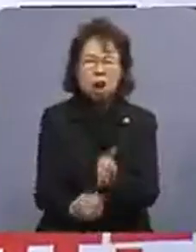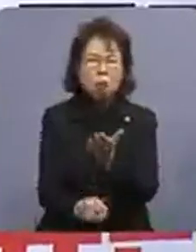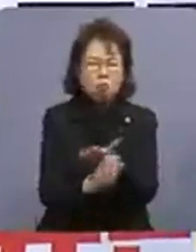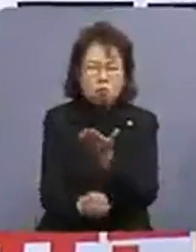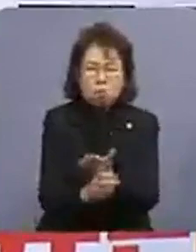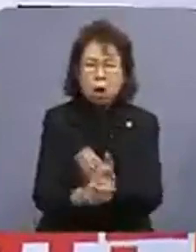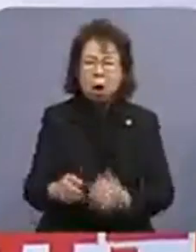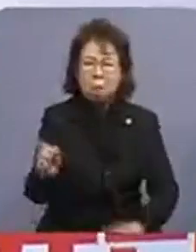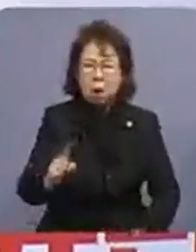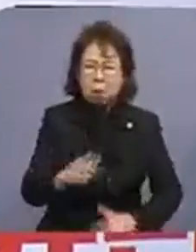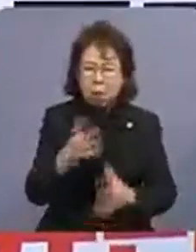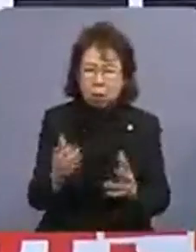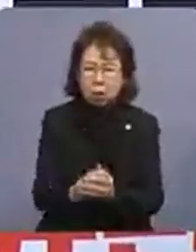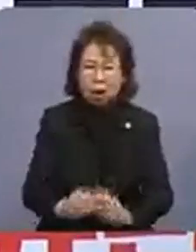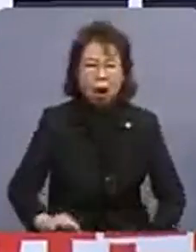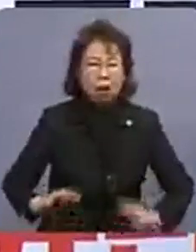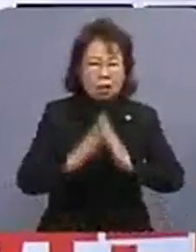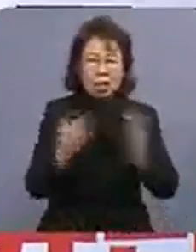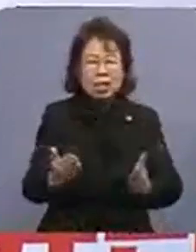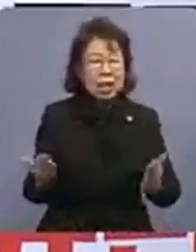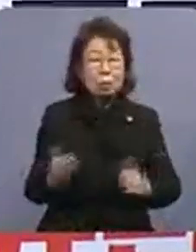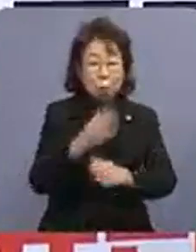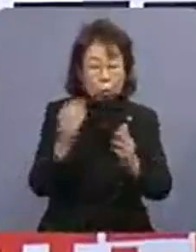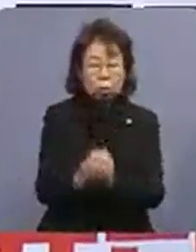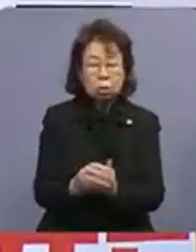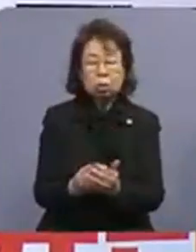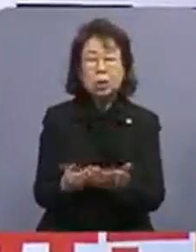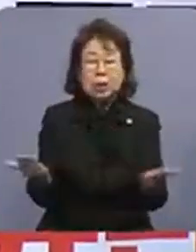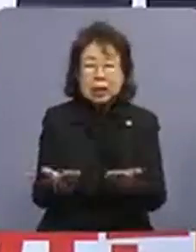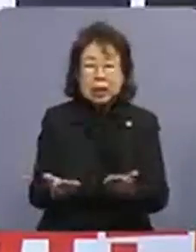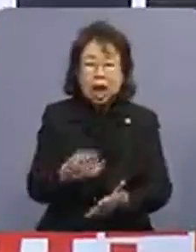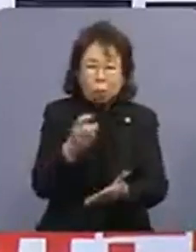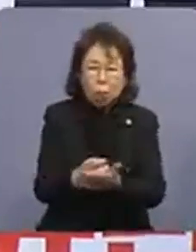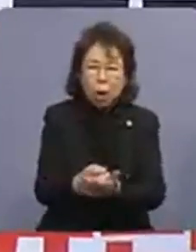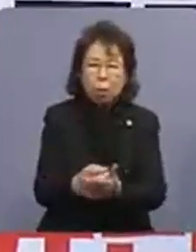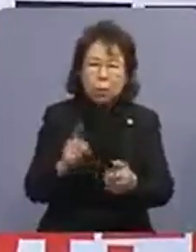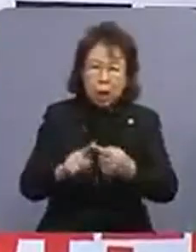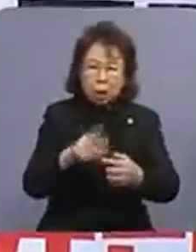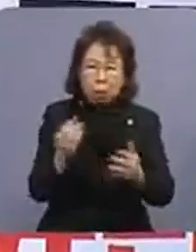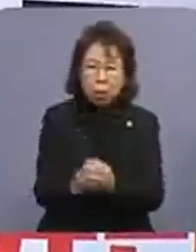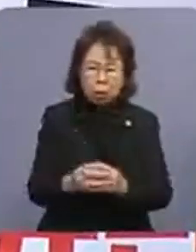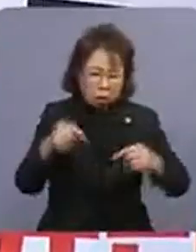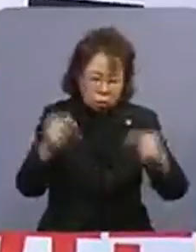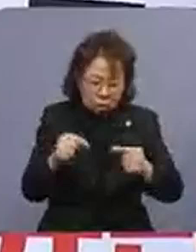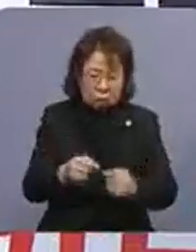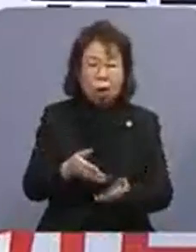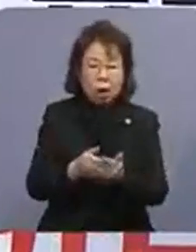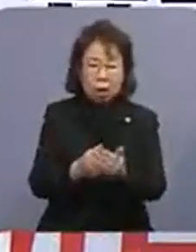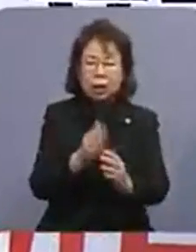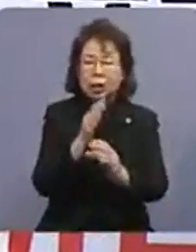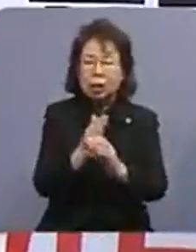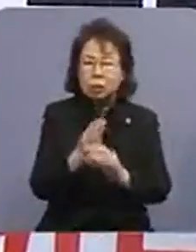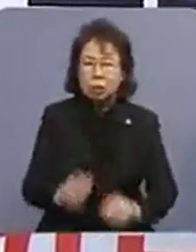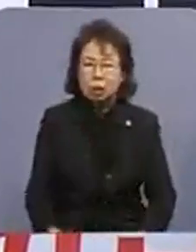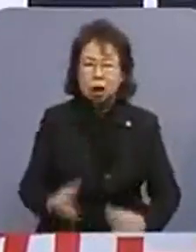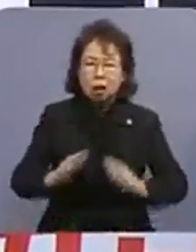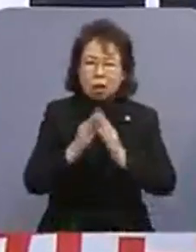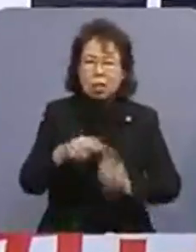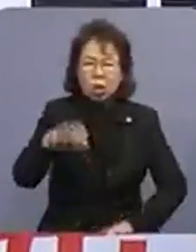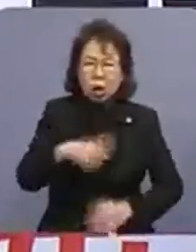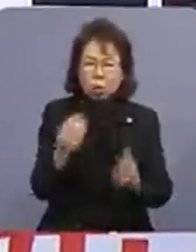불법이다 이야기하고 있는데 건설노동자들 노동법에 의해서 교섭을 요구했습니다. 건설 현장에